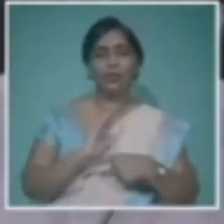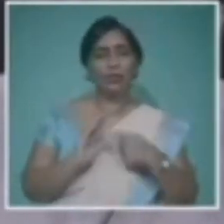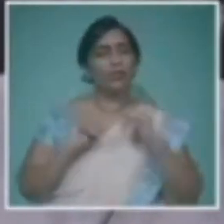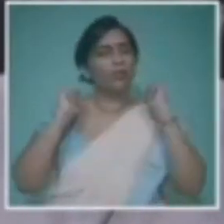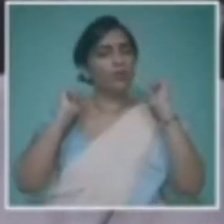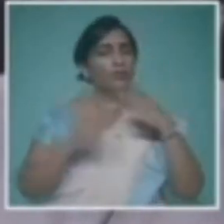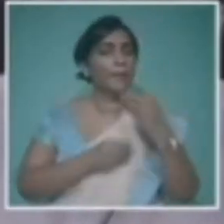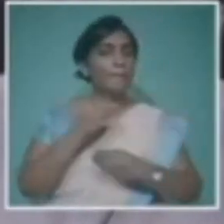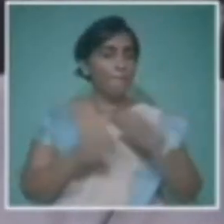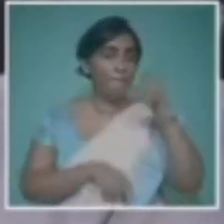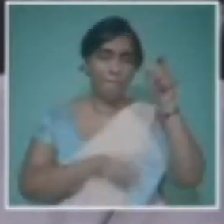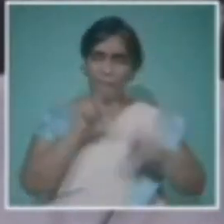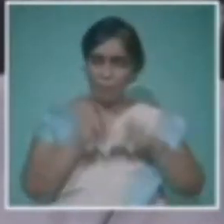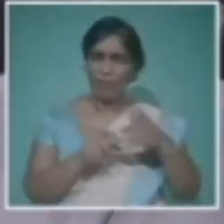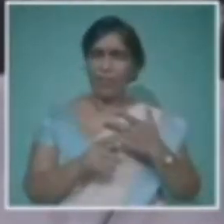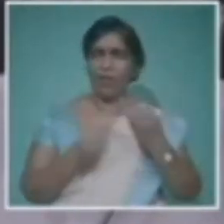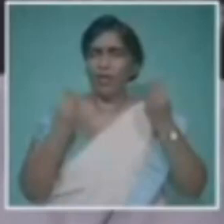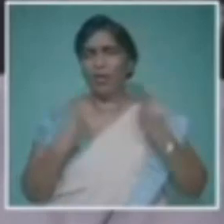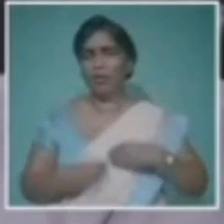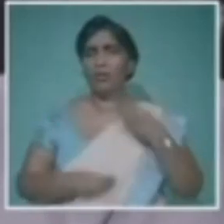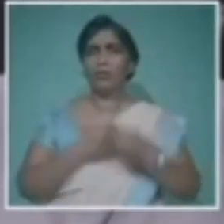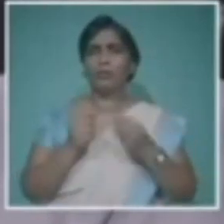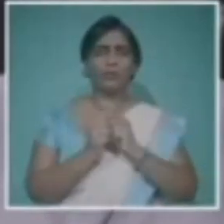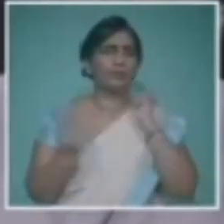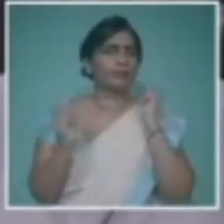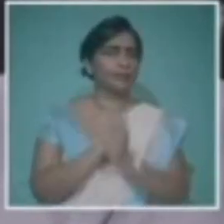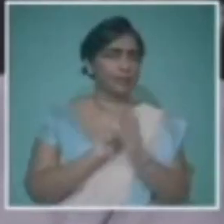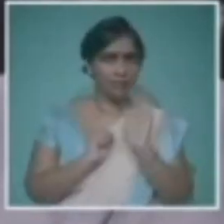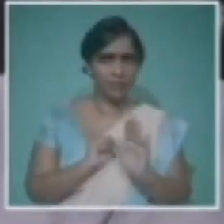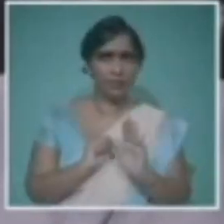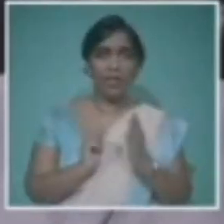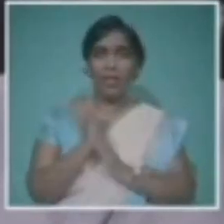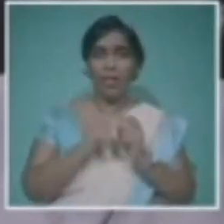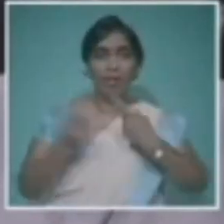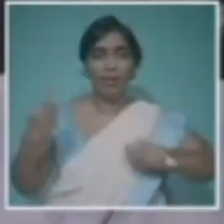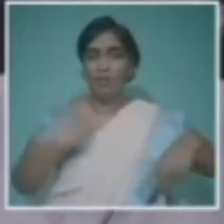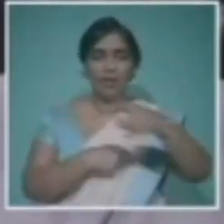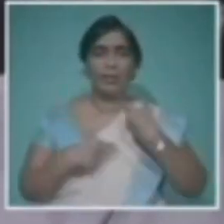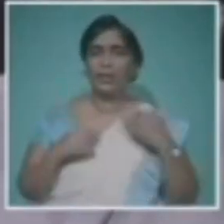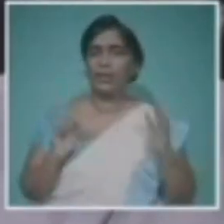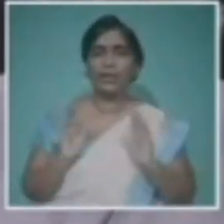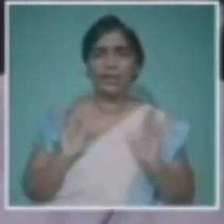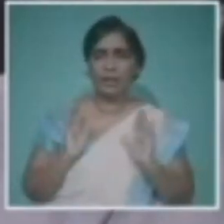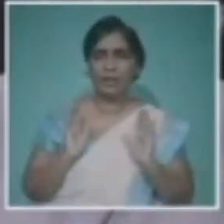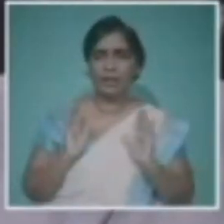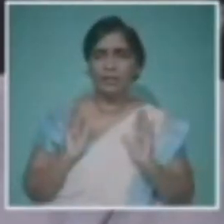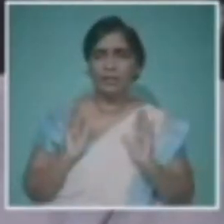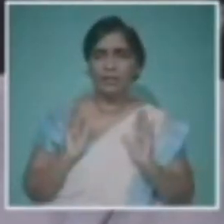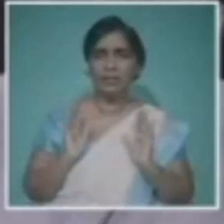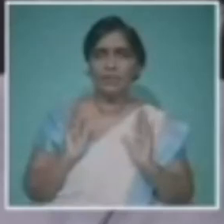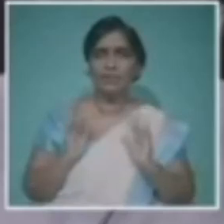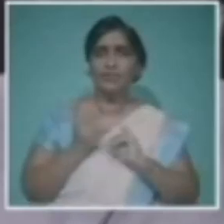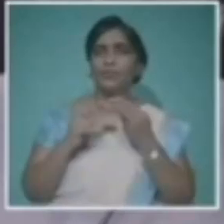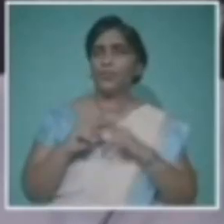සාර්ථක ව්‍යාපාරිකයන් අසාර්ථක ව්‍යාපාරිකයන් බවට පත් කළේ මන්ත්‍රීවරු නෙමෙයි. ගරු පිල්මාසල් සරත්තුංසේක